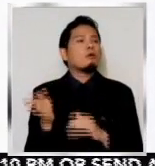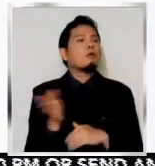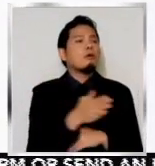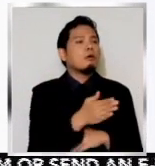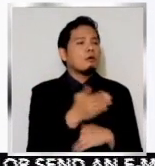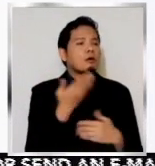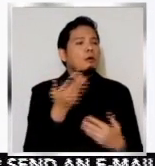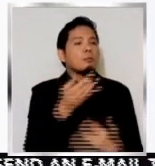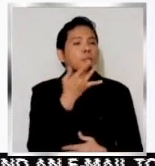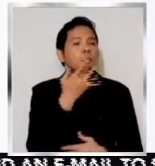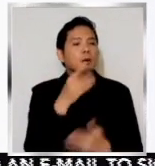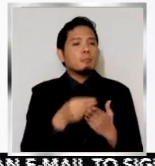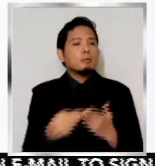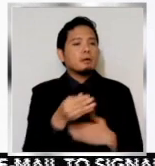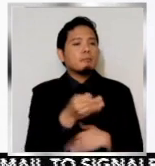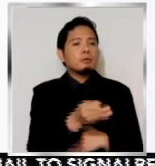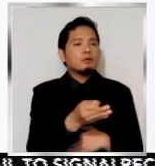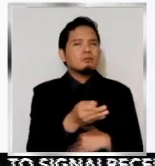tumami. Mm-mm.